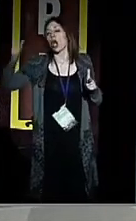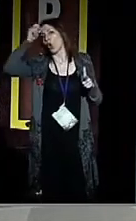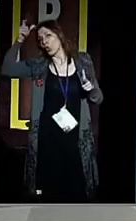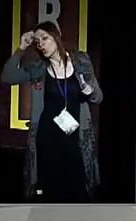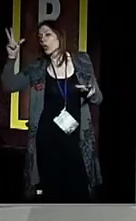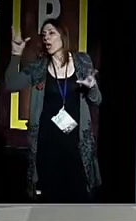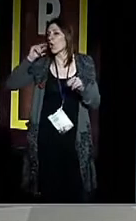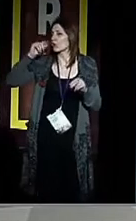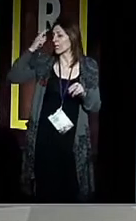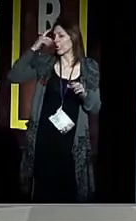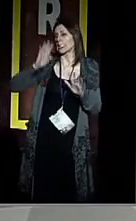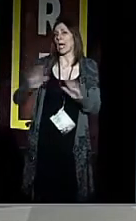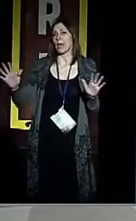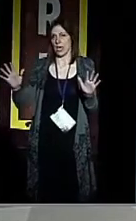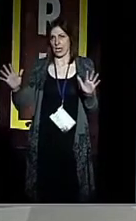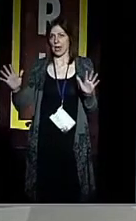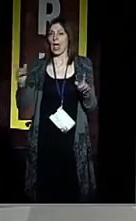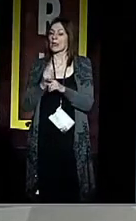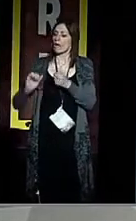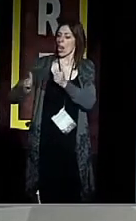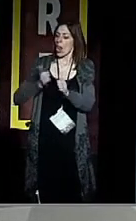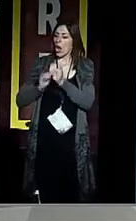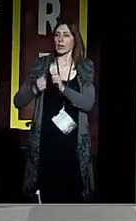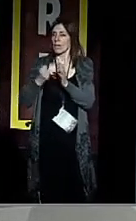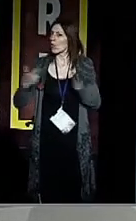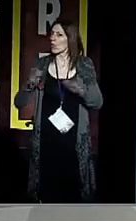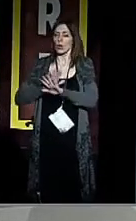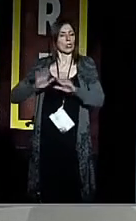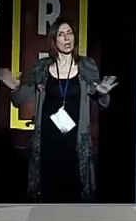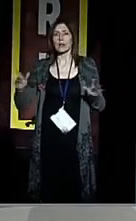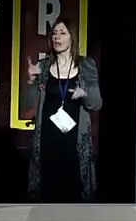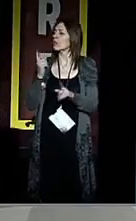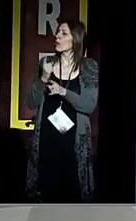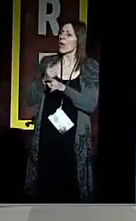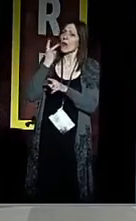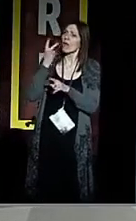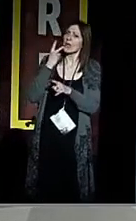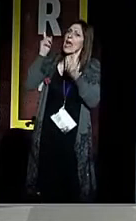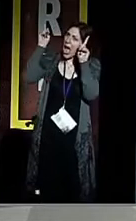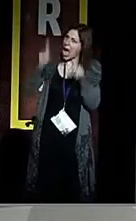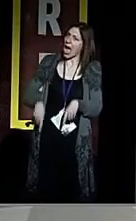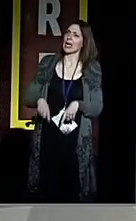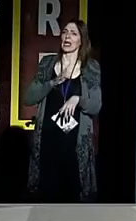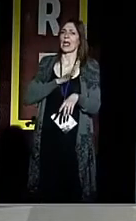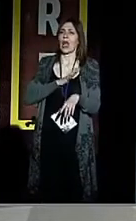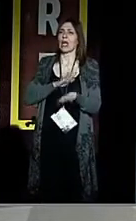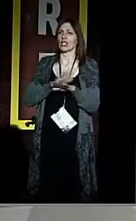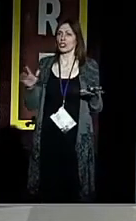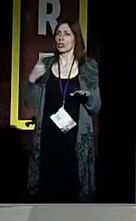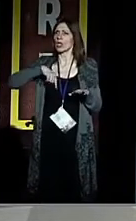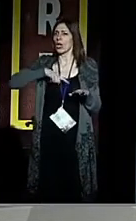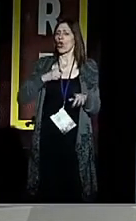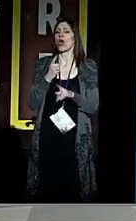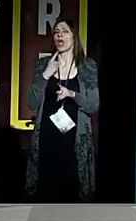cultura, sapere. E quindi deve essere una battaglia per noi fondamentale, che dobbiamo vedere anche nelle risorse che decideremo di